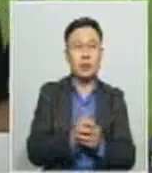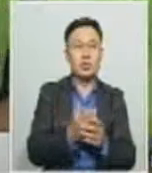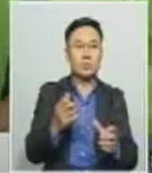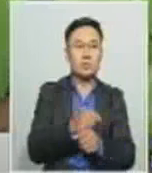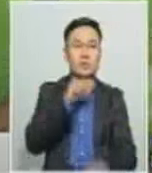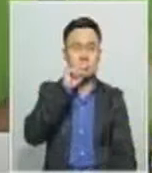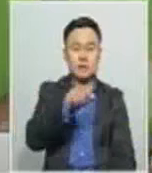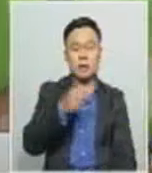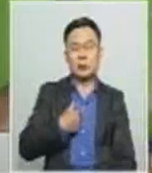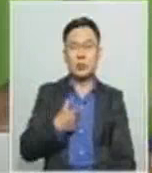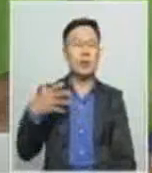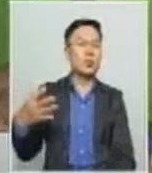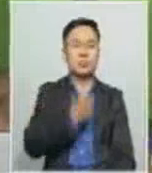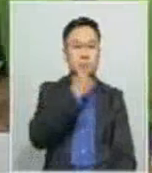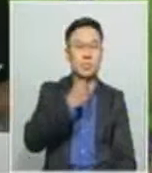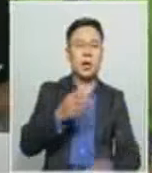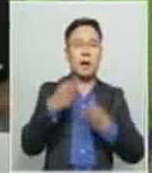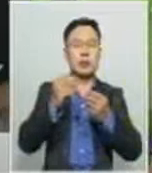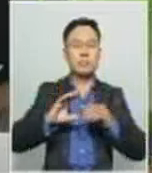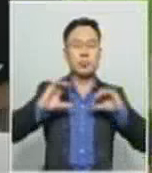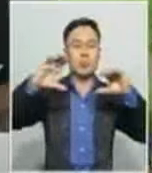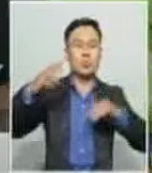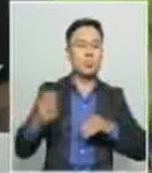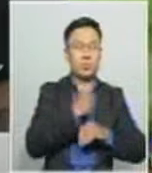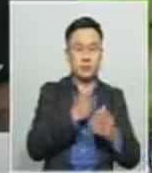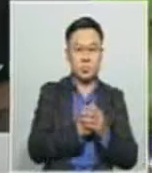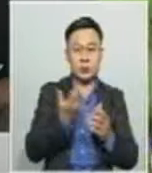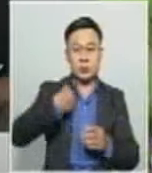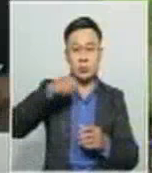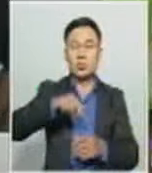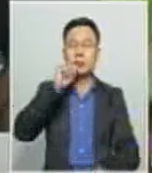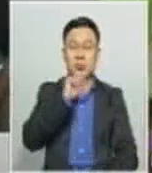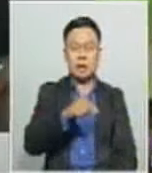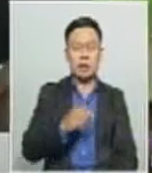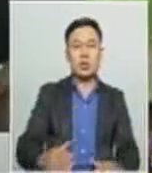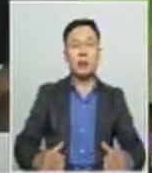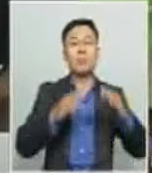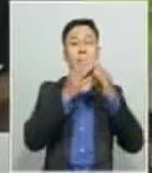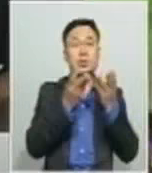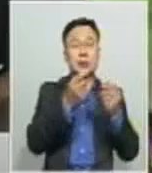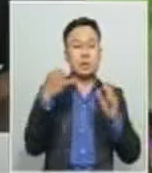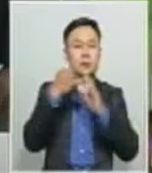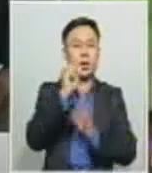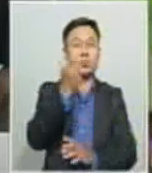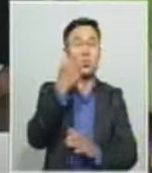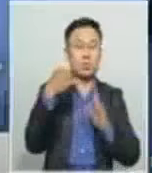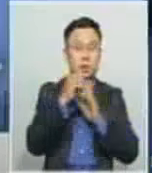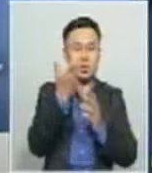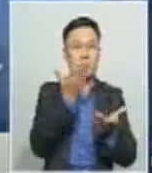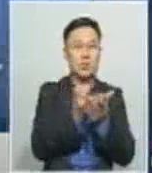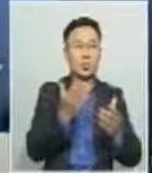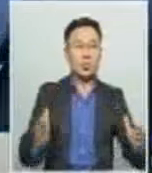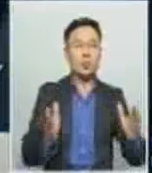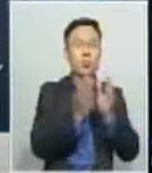าพตอนที่ไปศาลเมื่อวันพฤหัสบดีนะคะซึ่งศาลก็สั่งให้ทรัพย์สินตกเป็นของแผ่นดินเป็นบ้านที่อ่างทองนะคะ16ล้าน